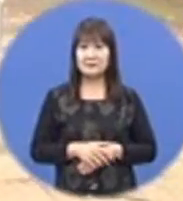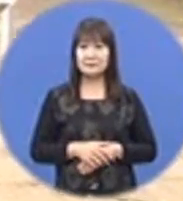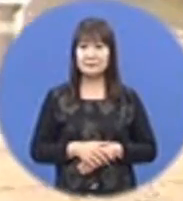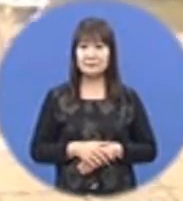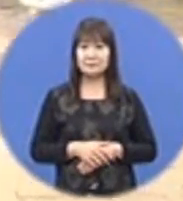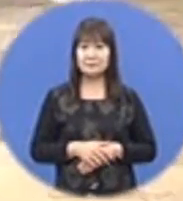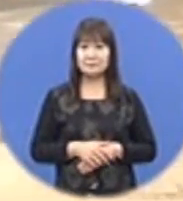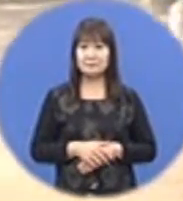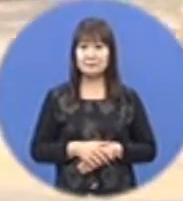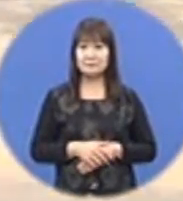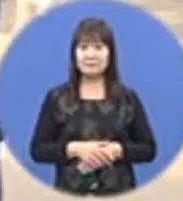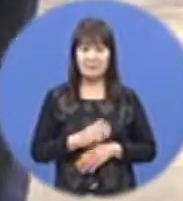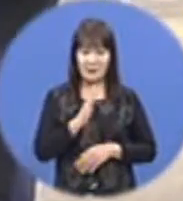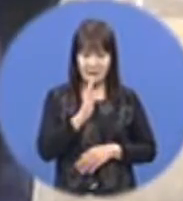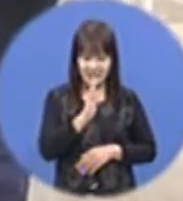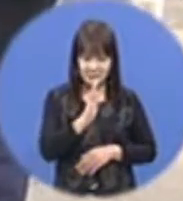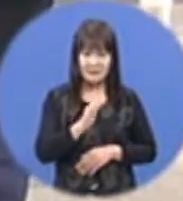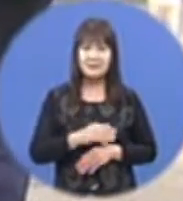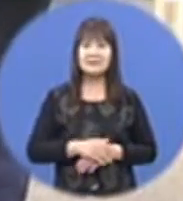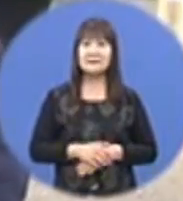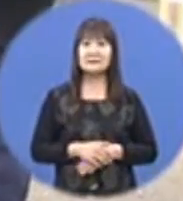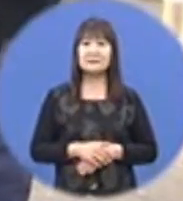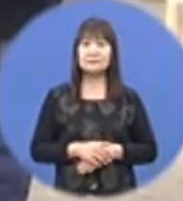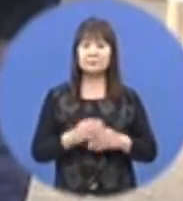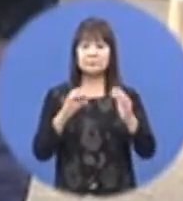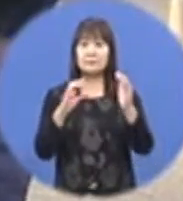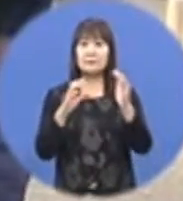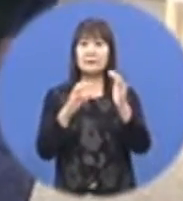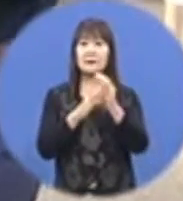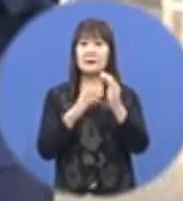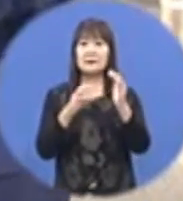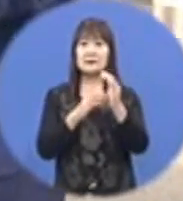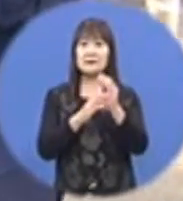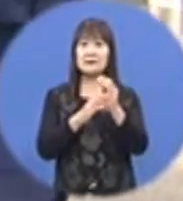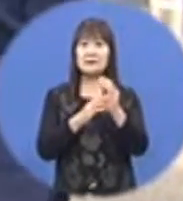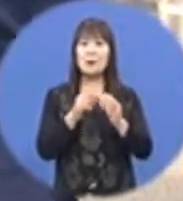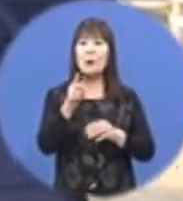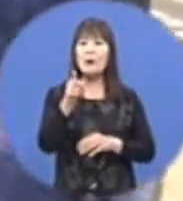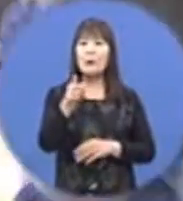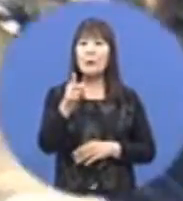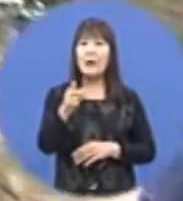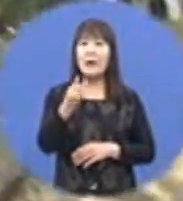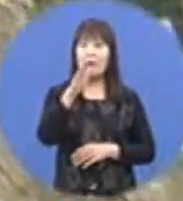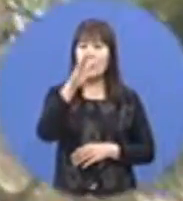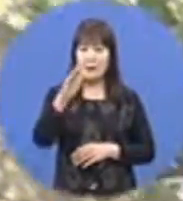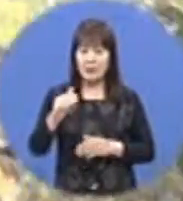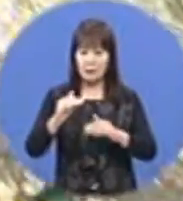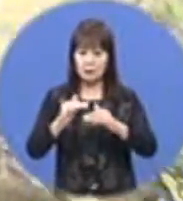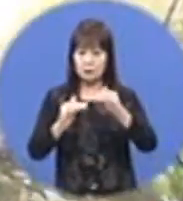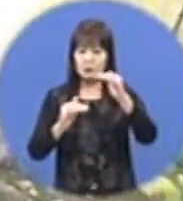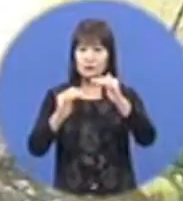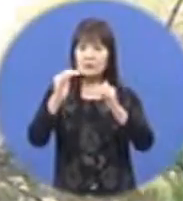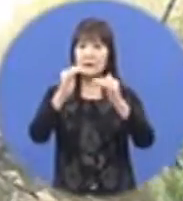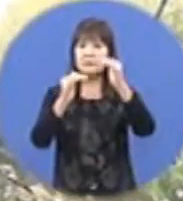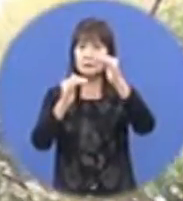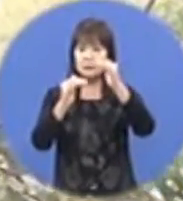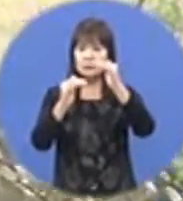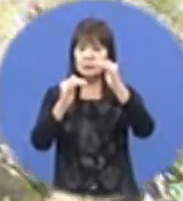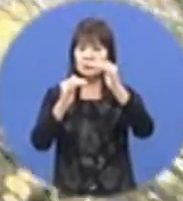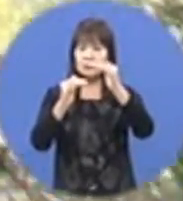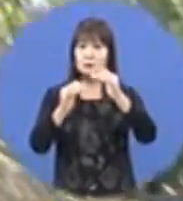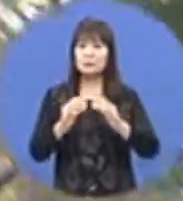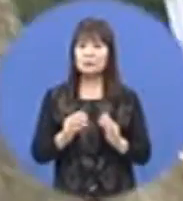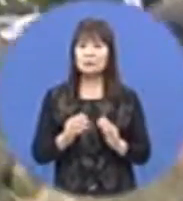じゃあ次のクイズお願いします。 はい、石垣の角、これね、この積みの方ね、 はい はい、はい、石垣